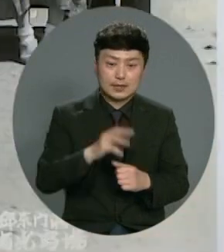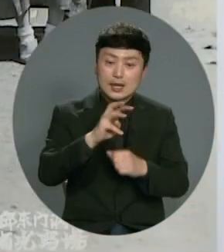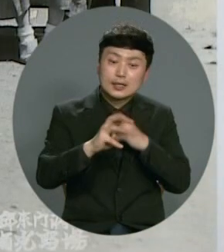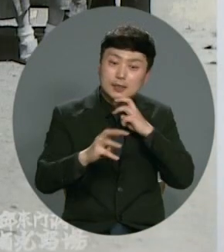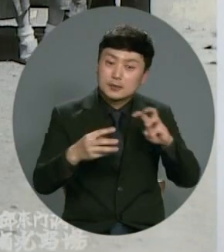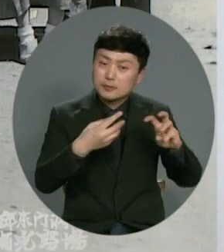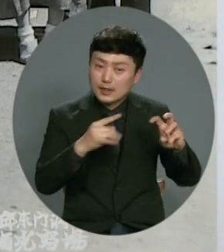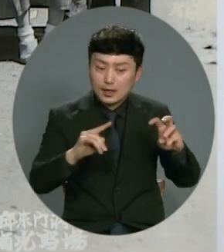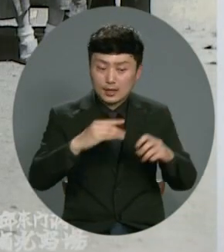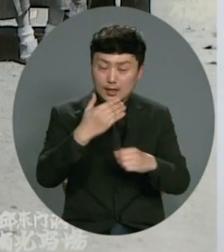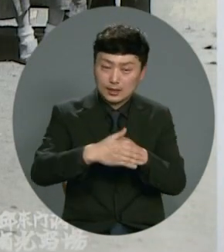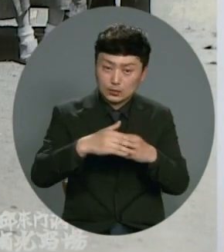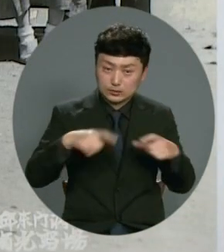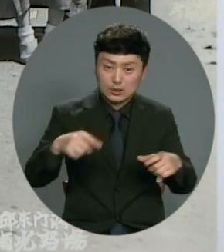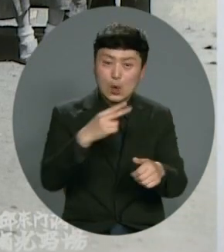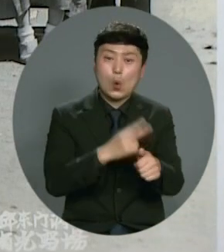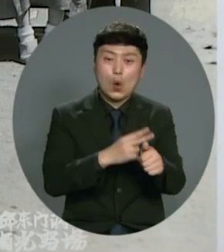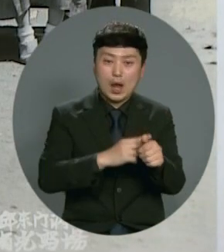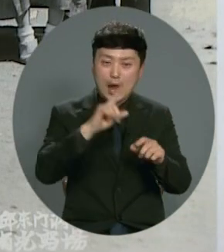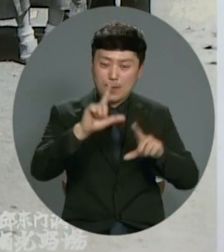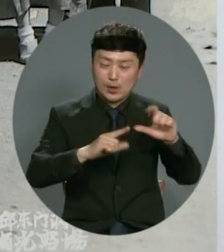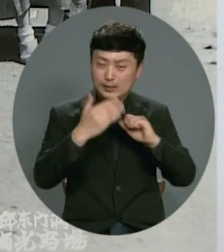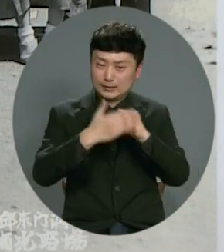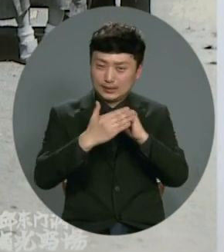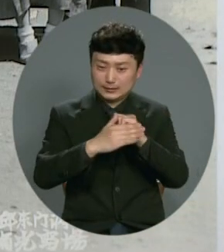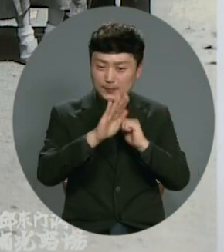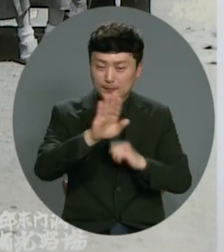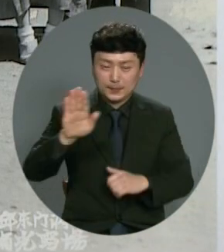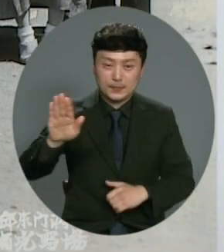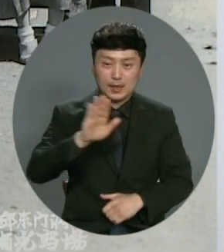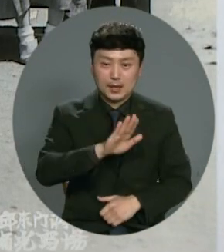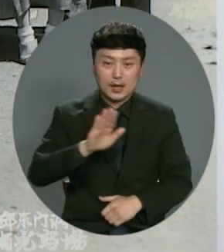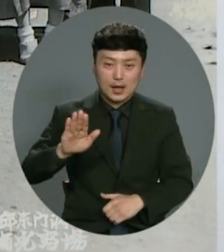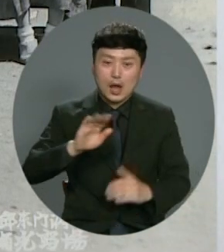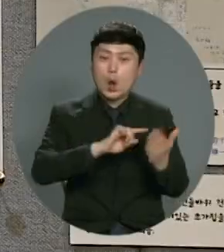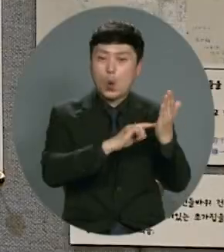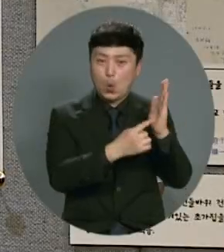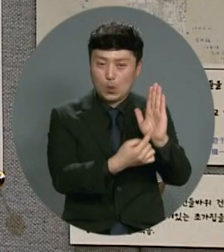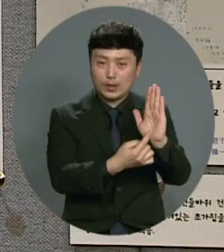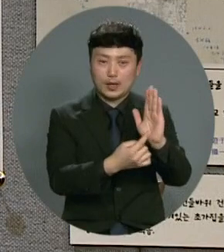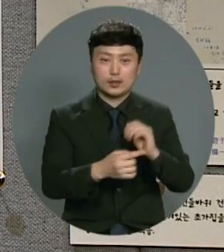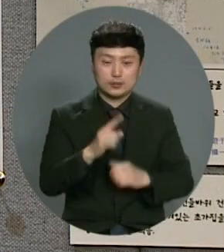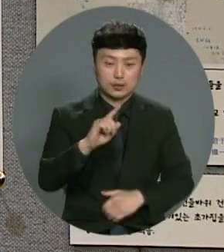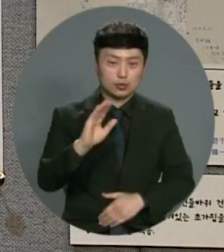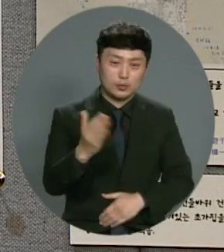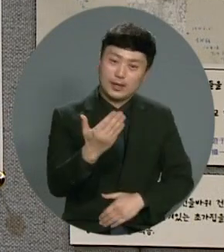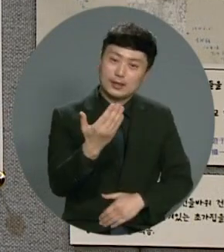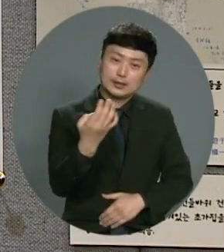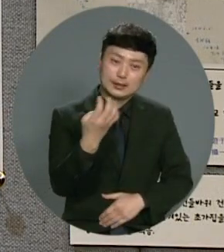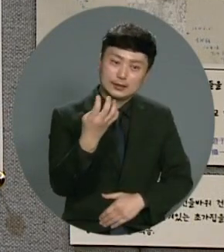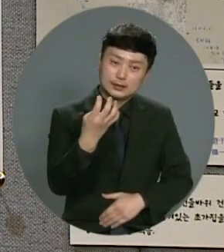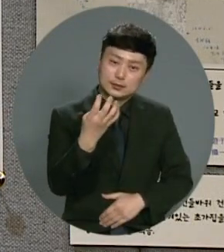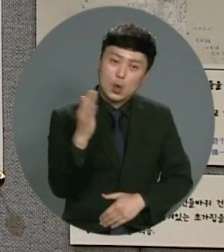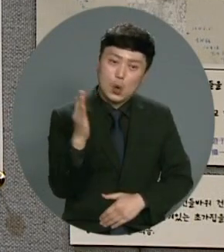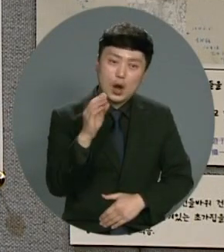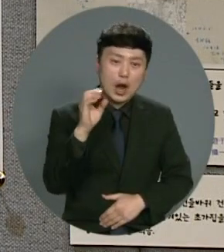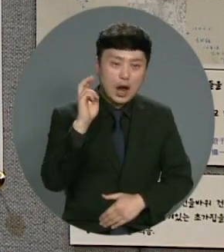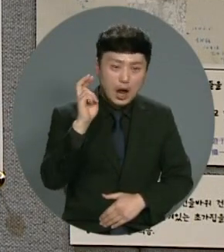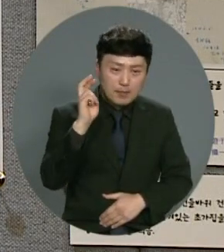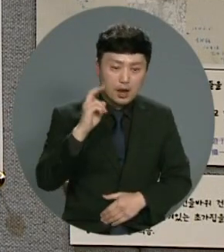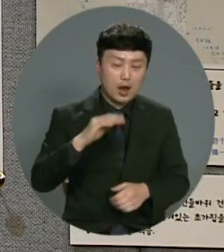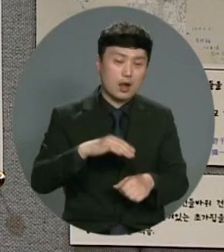30대 대구 교사 시절의 모습이 사진전을 통해 처음으로 공개됐습니다 1946년 추정